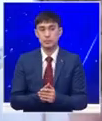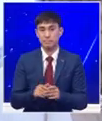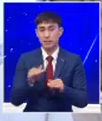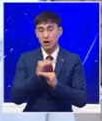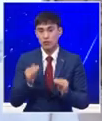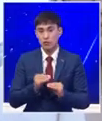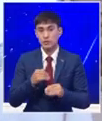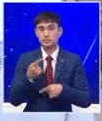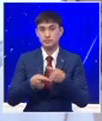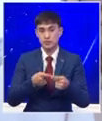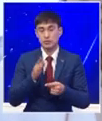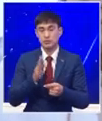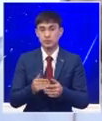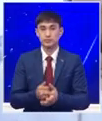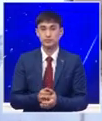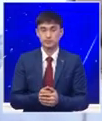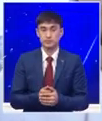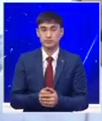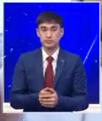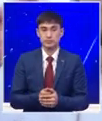уже экспертиза объявится, кремс.